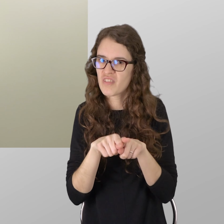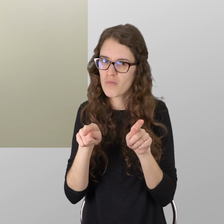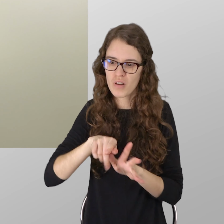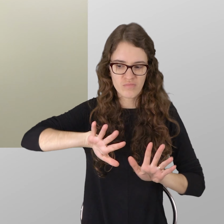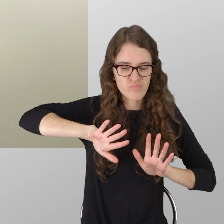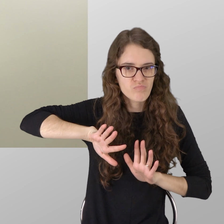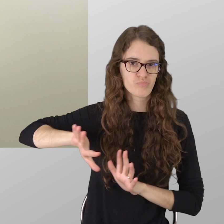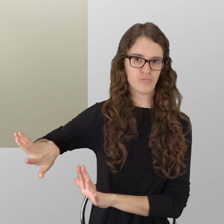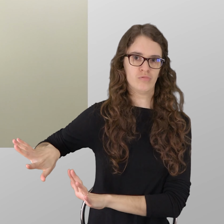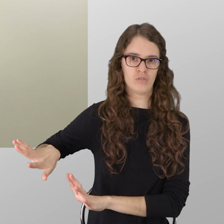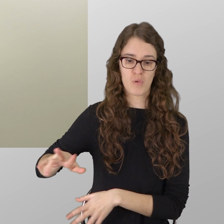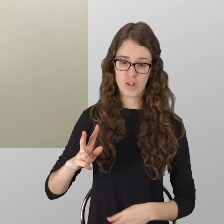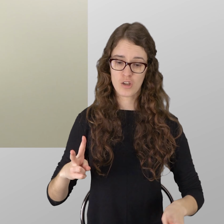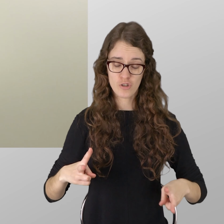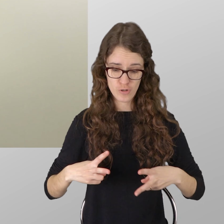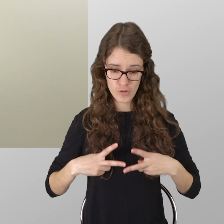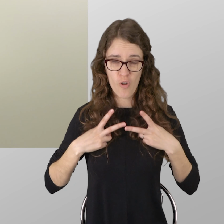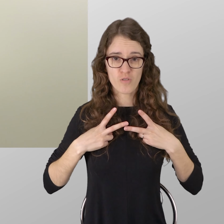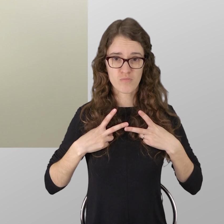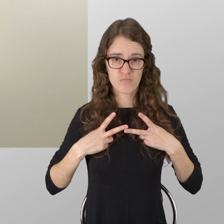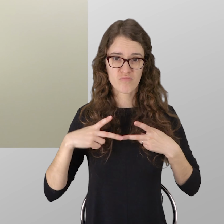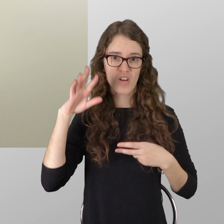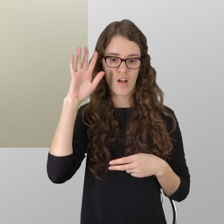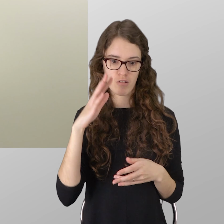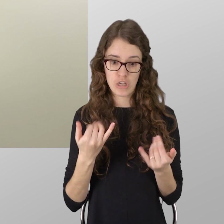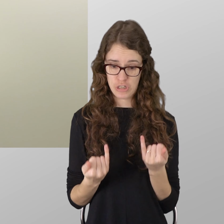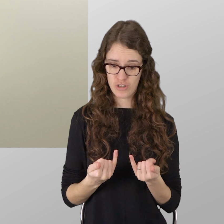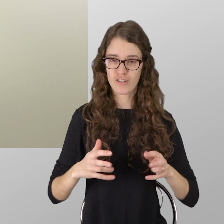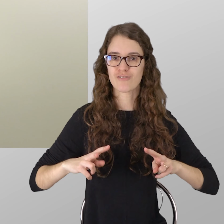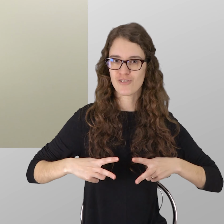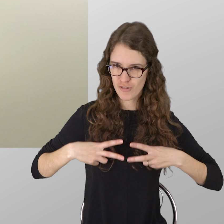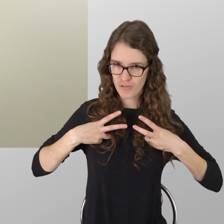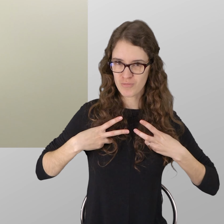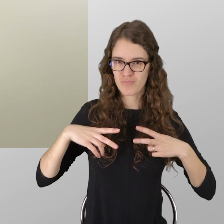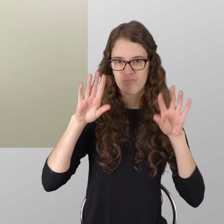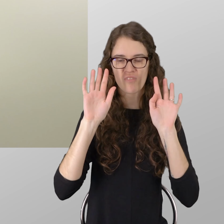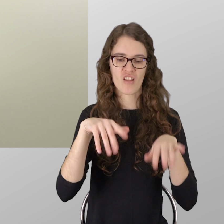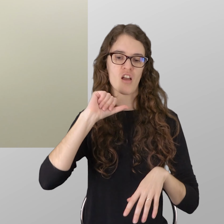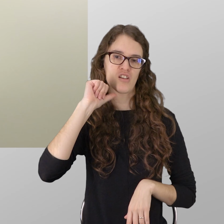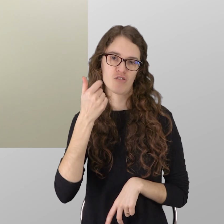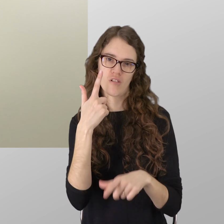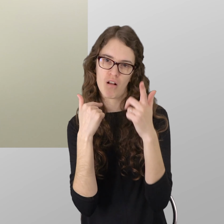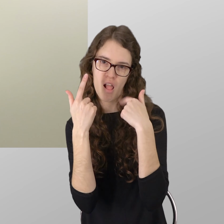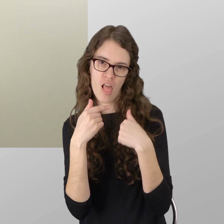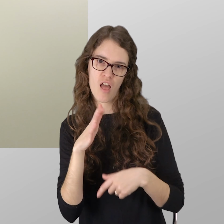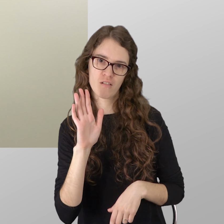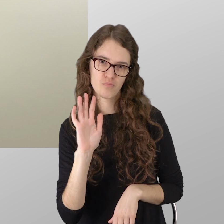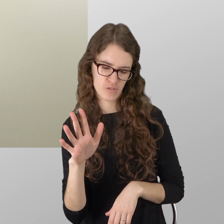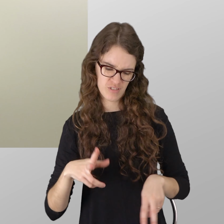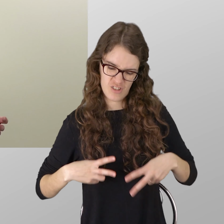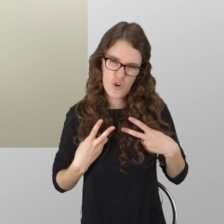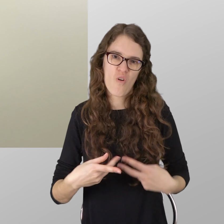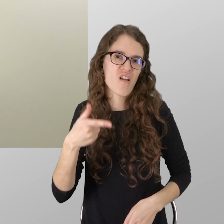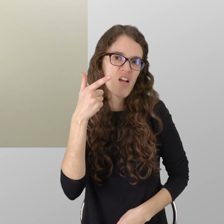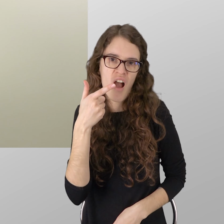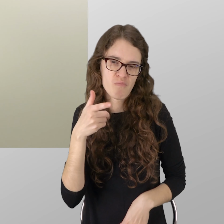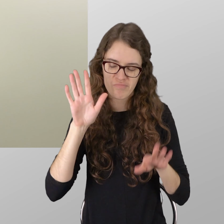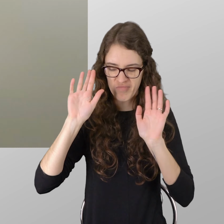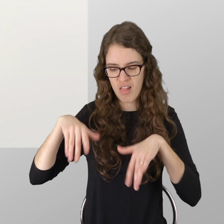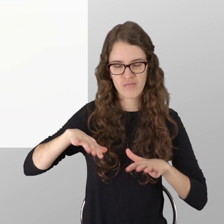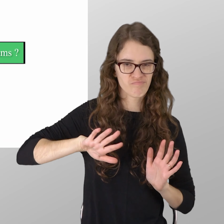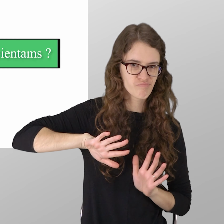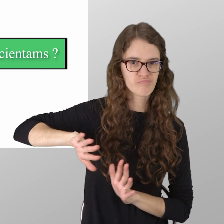džiaugsmas gali sukelti nerimą, nes pavyzdžiui, jeigu šiandien džiaugsės, rytoj gali tekti verkti, tai geriau iš vis nieko